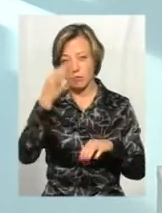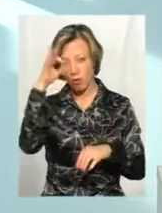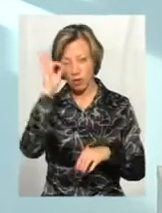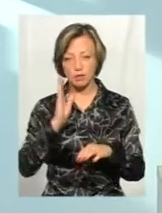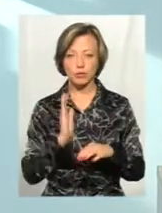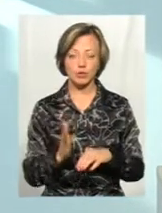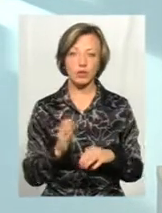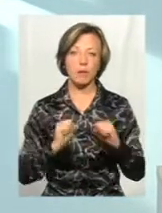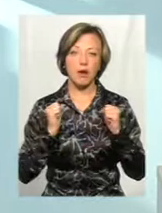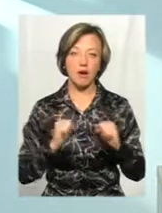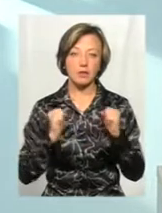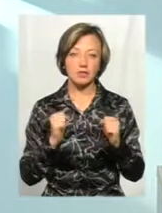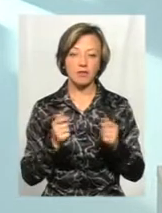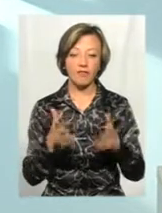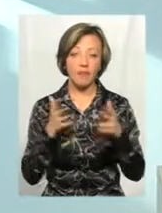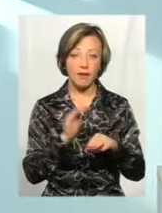по-перше, намагатися